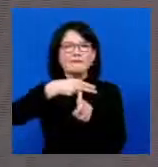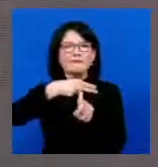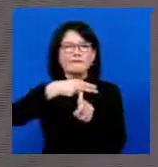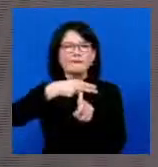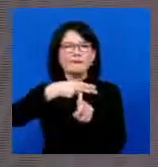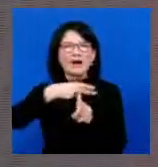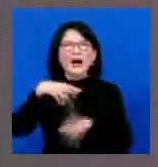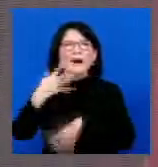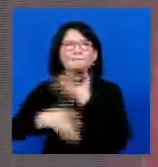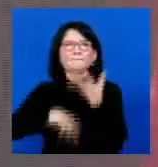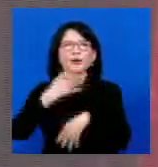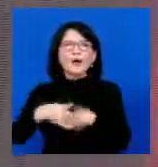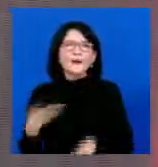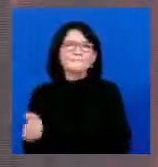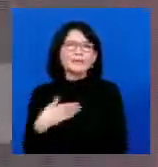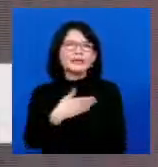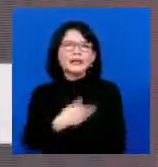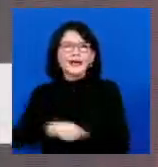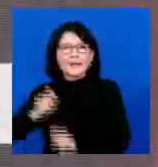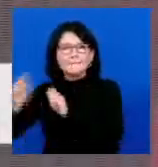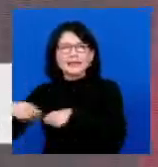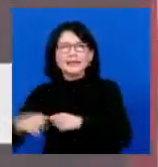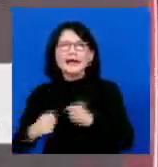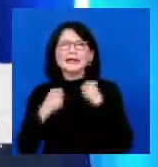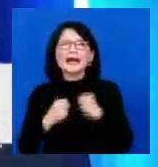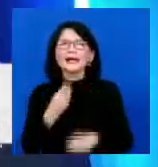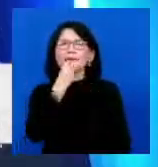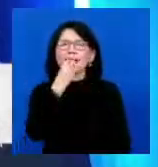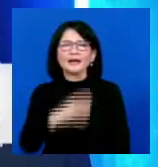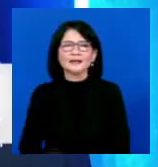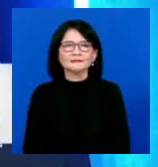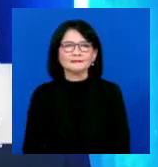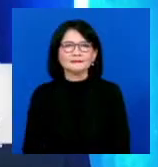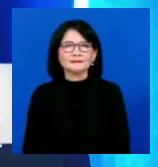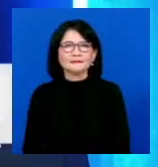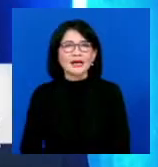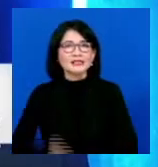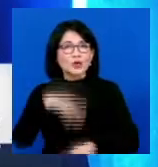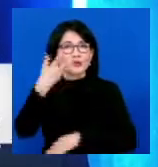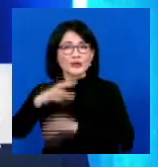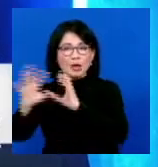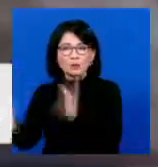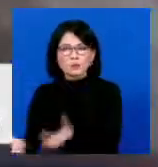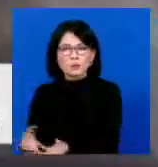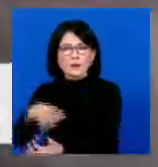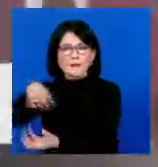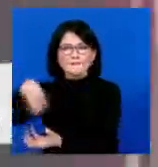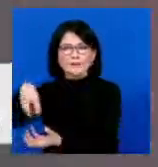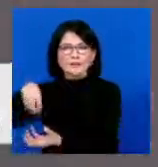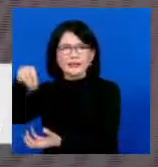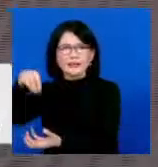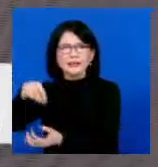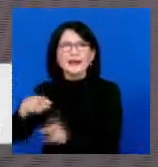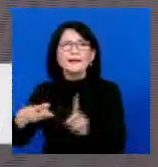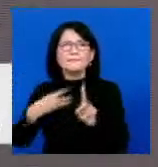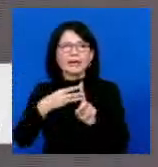pengelolaan sektor perikanan pertanian dan ketahanan pangan selanjutnya saya akan memilih bola poin pertanyaan huruf